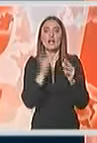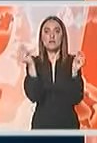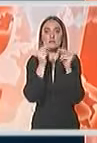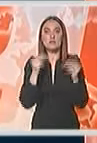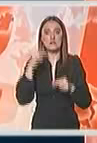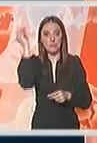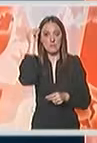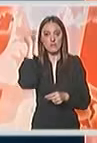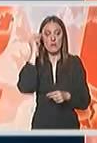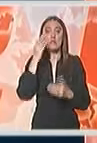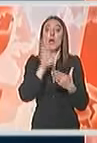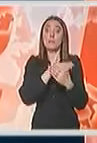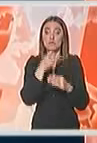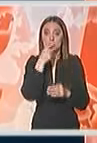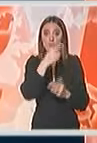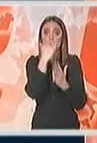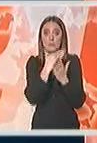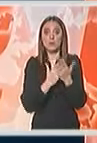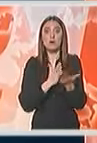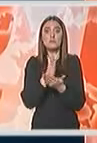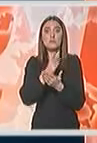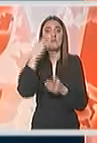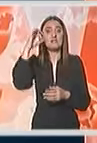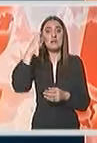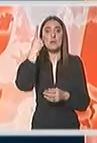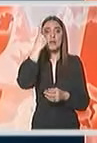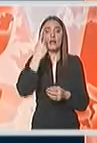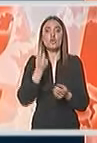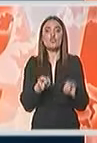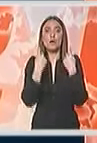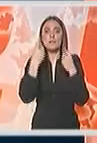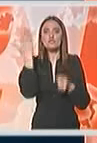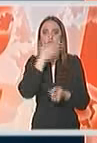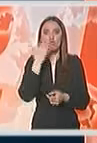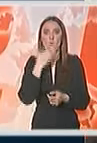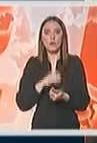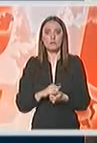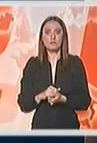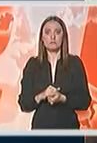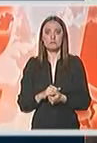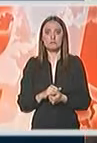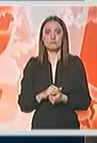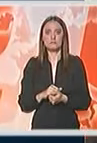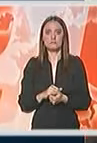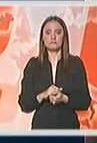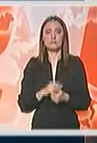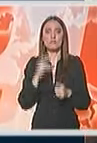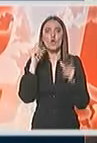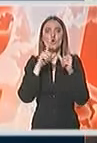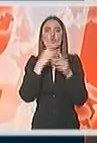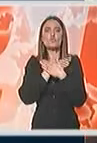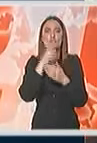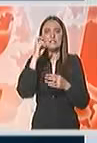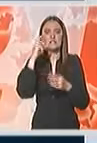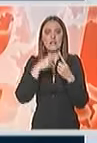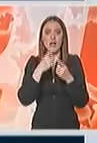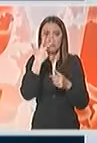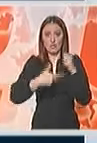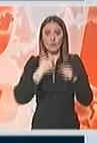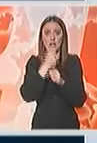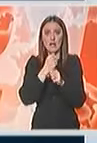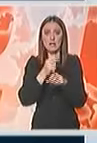obrazovanja. Međutim, ovaj program sprovodi se samo u jednoj šabačkoj školi. Ružica Vasiljković već 3 godine radi